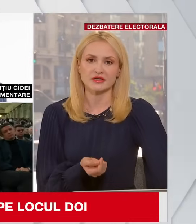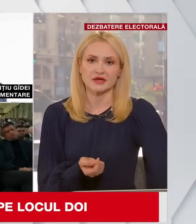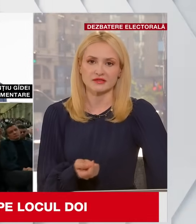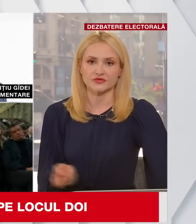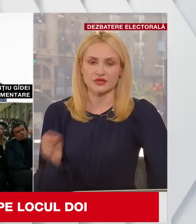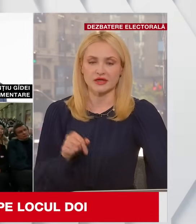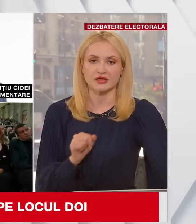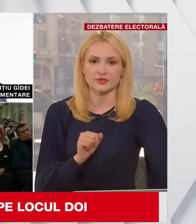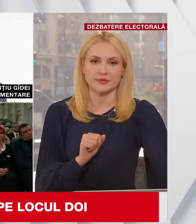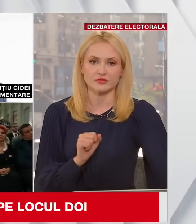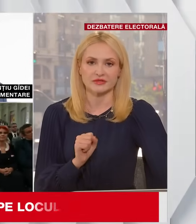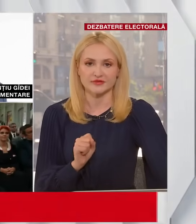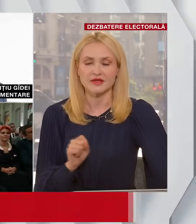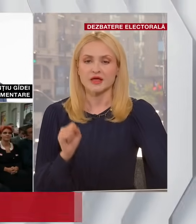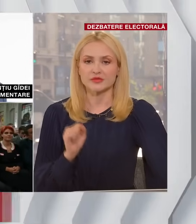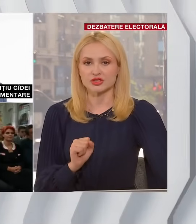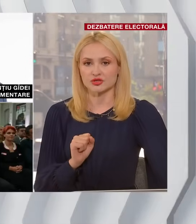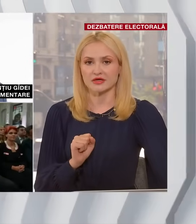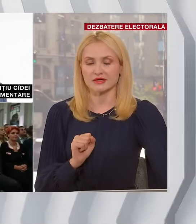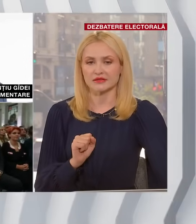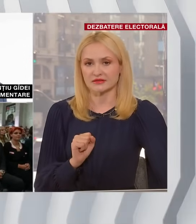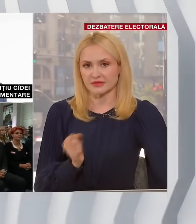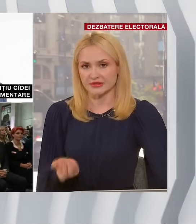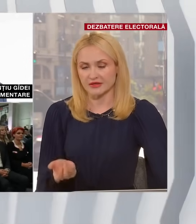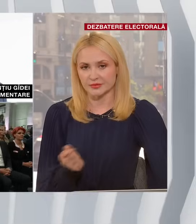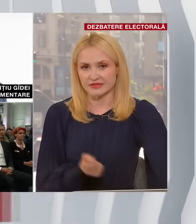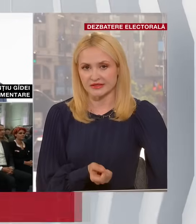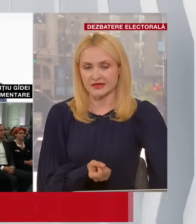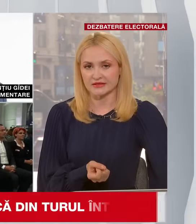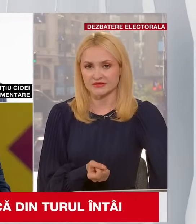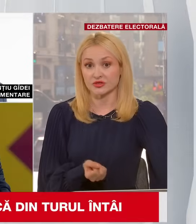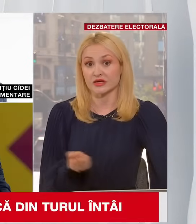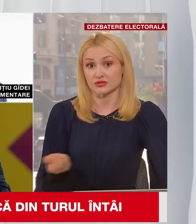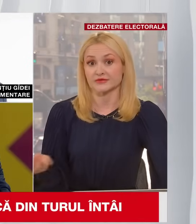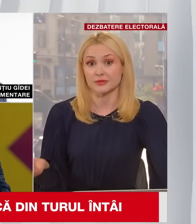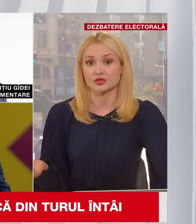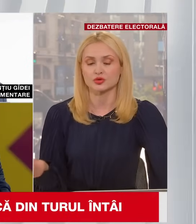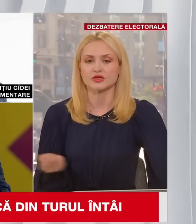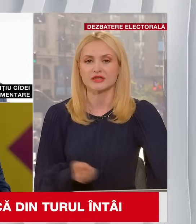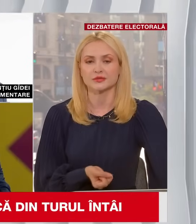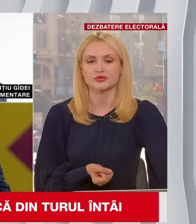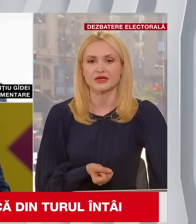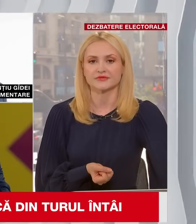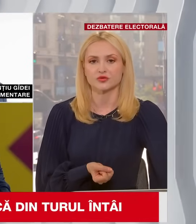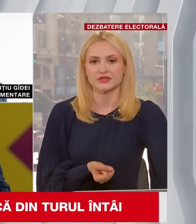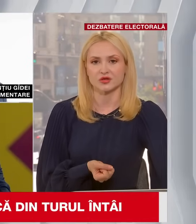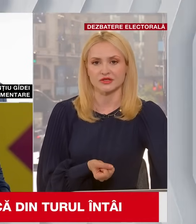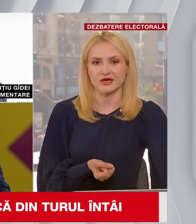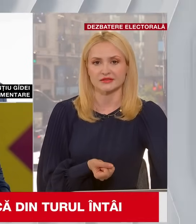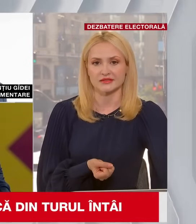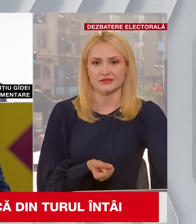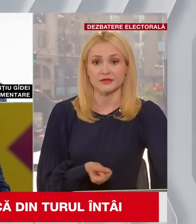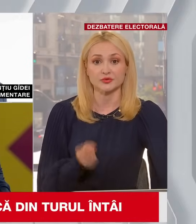și declarația făcută chiar aici pe B1 TV. Mircea Joană, candidat independent la prezidențiale, dezvăluie care sunt de fapt jocurile de putere făcute